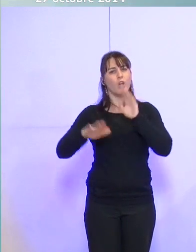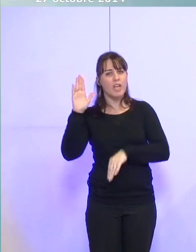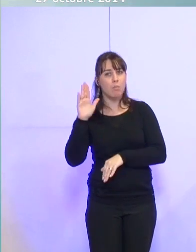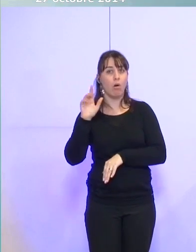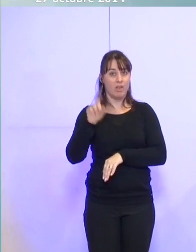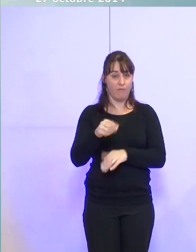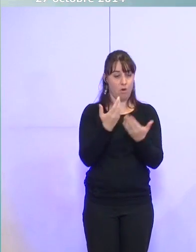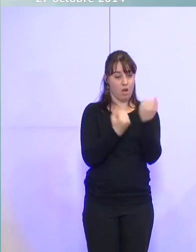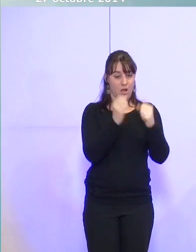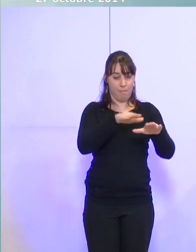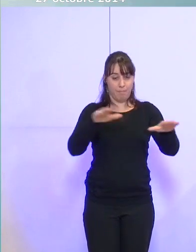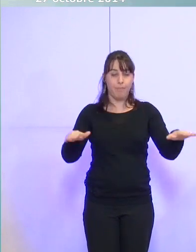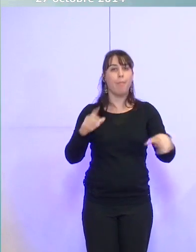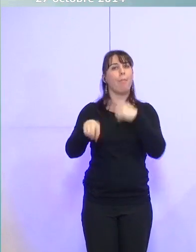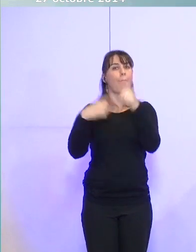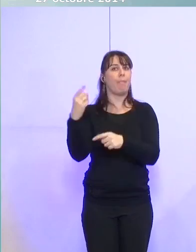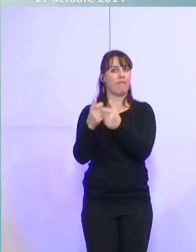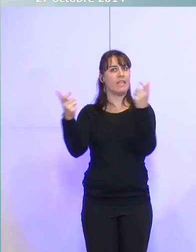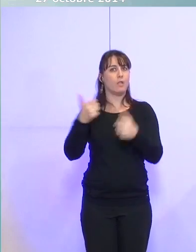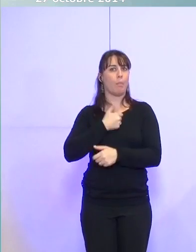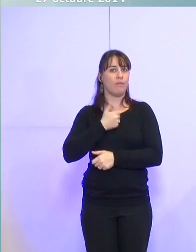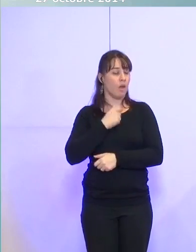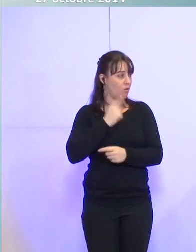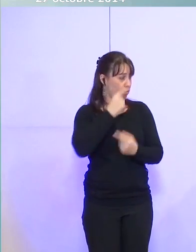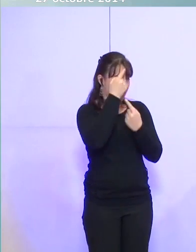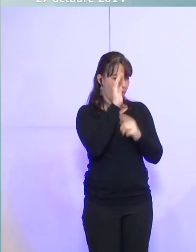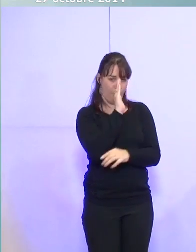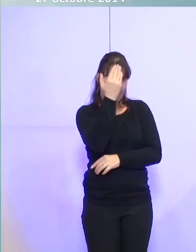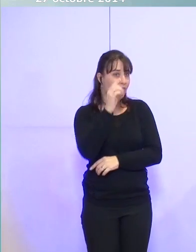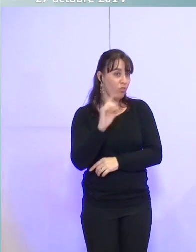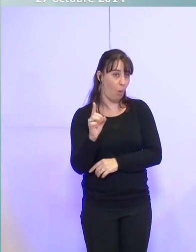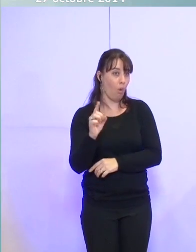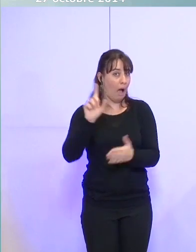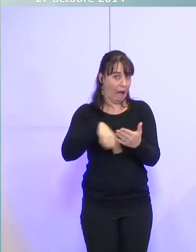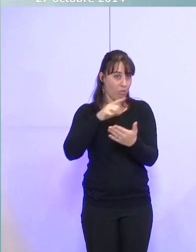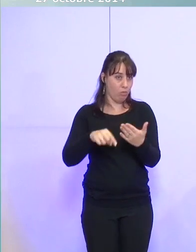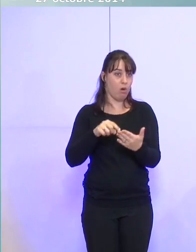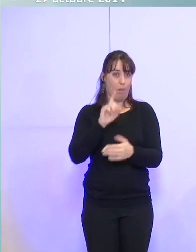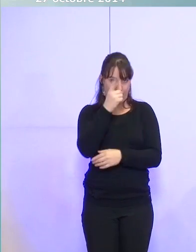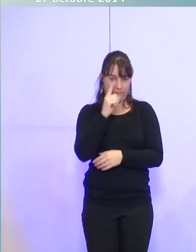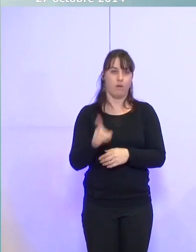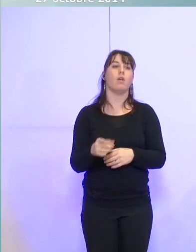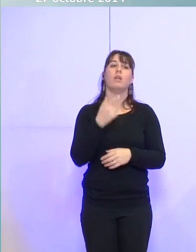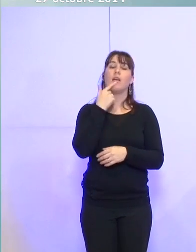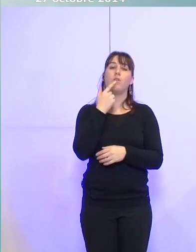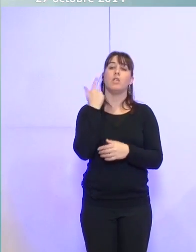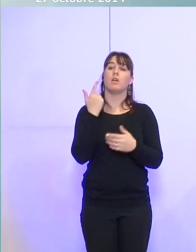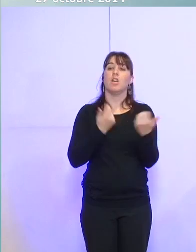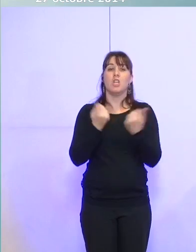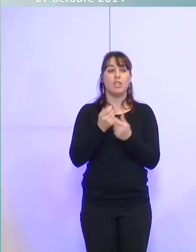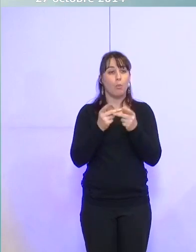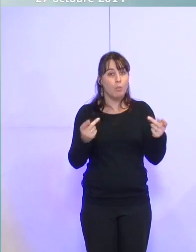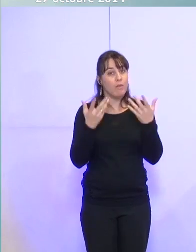gestion des parkings au secteur privé. Nous n'avons pas changé d'avis. Nous voulons reprendre en gestion publique toute notre offre